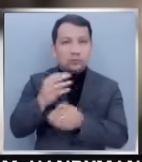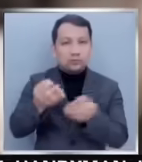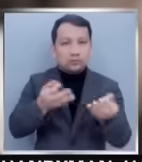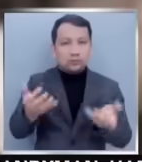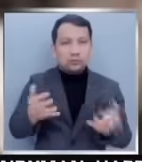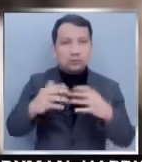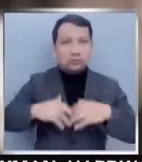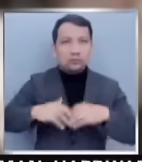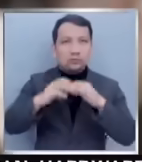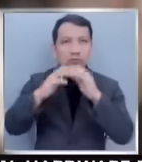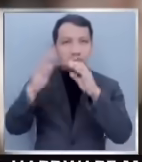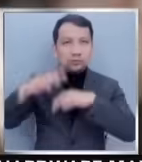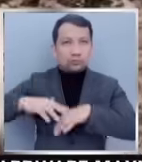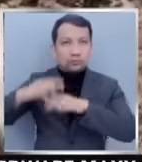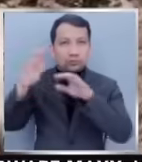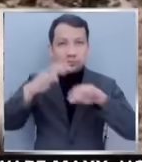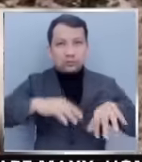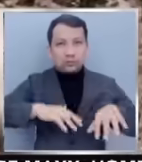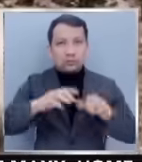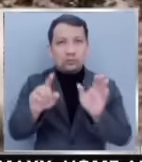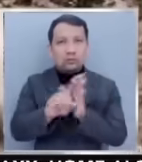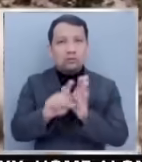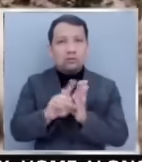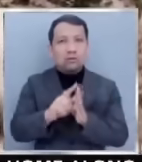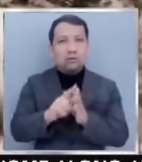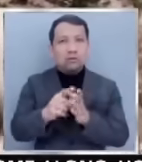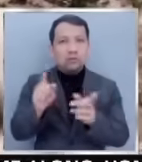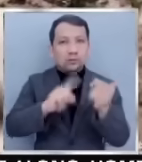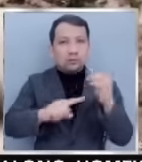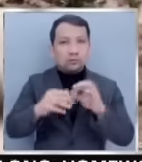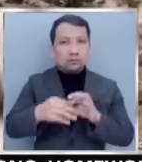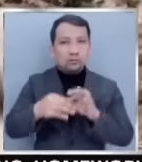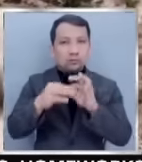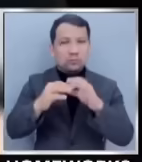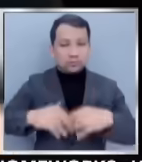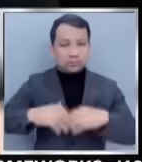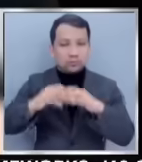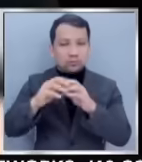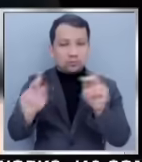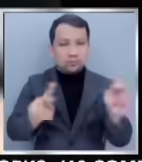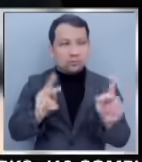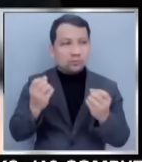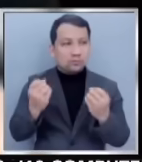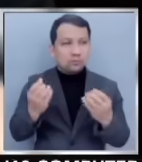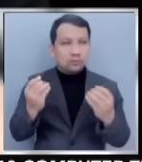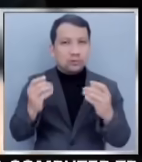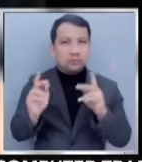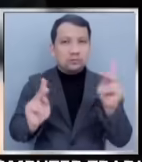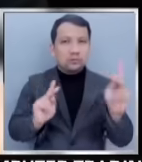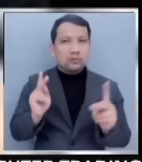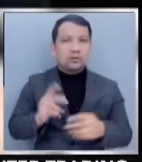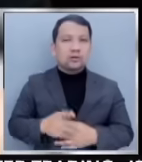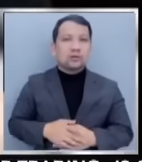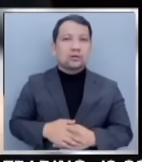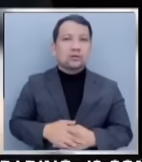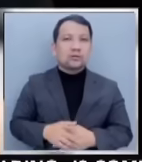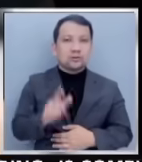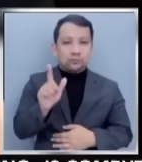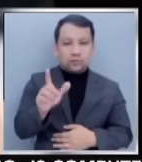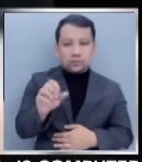pag-demolish sa mga illegal structures sa gitna ng paglobo ng kanilang populasyon. We found out that 2014